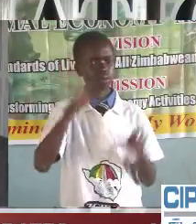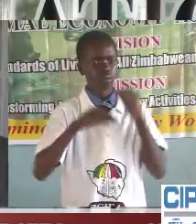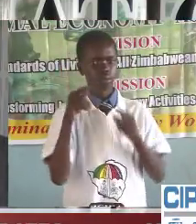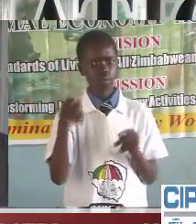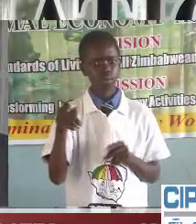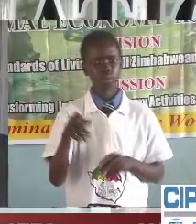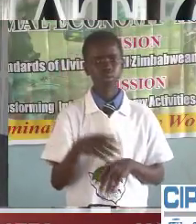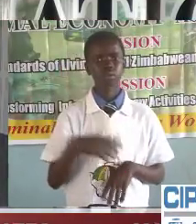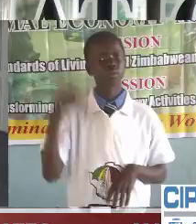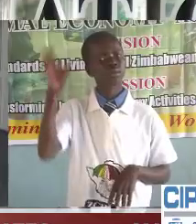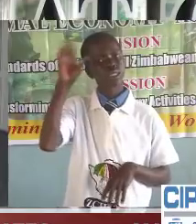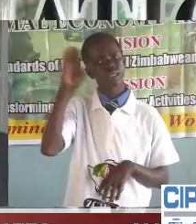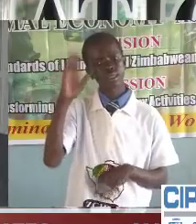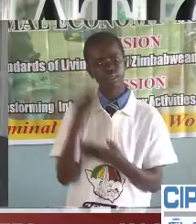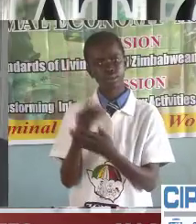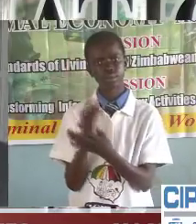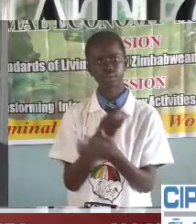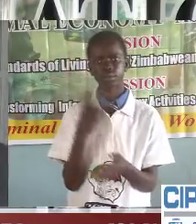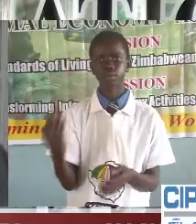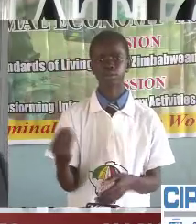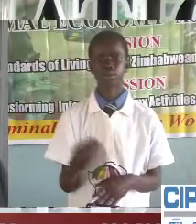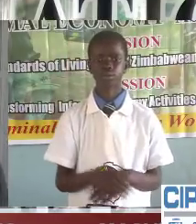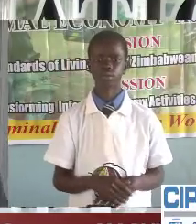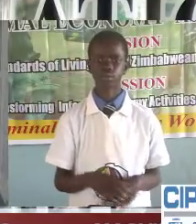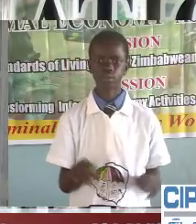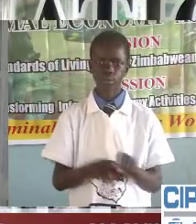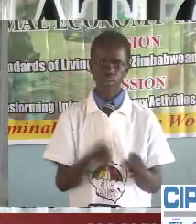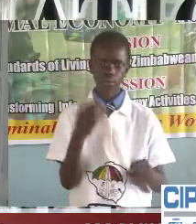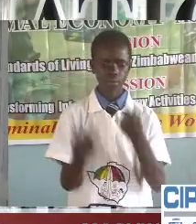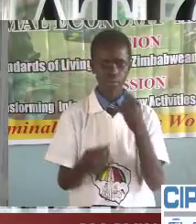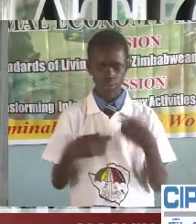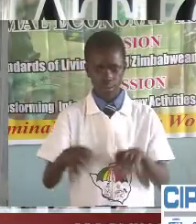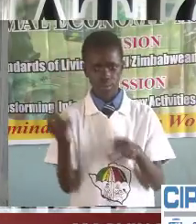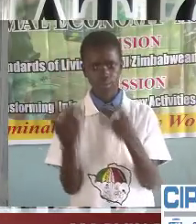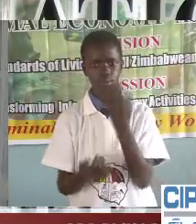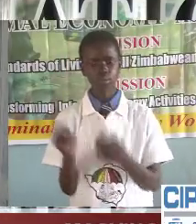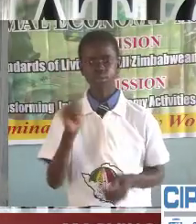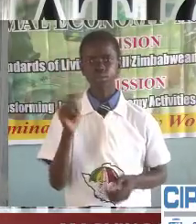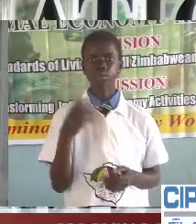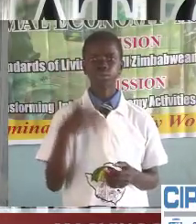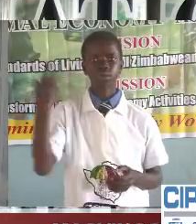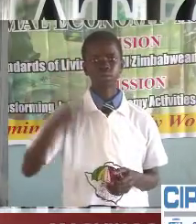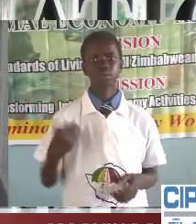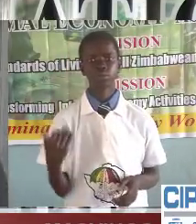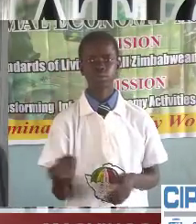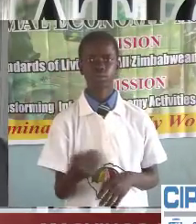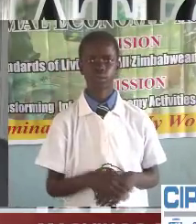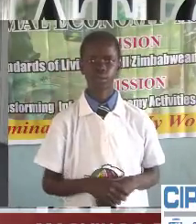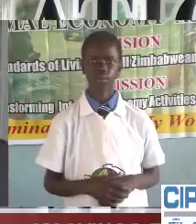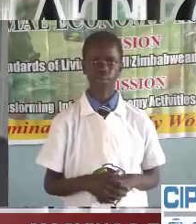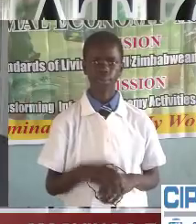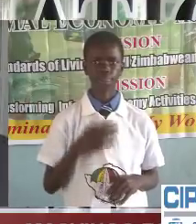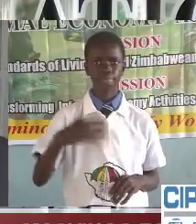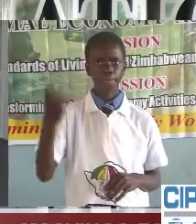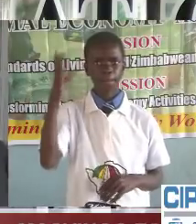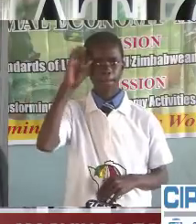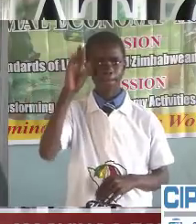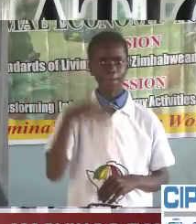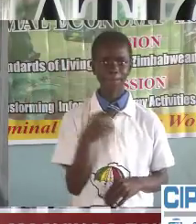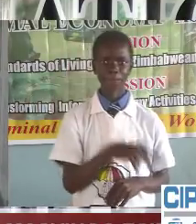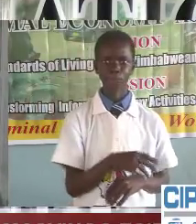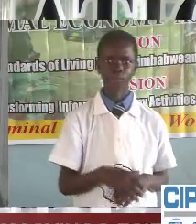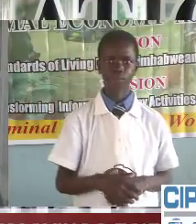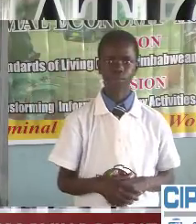yavhenda nenyaya yenherera. Uye semwana akapinzwa chikoro ndiri nherera, ndinofanirwa kuti vamwe vanawo vari